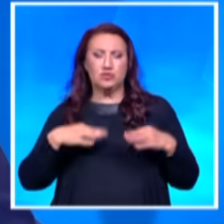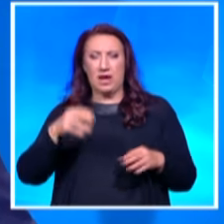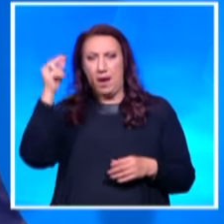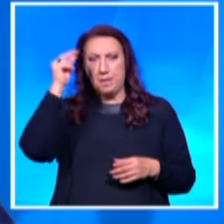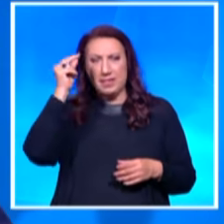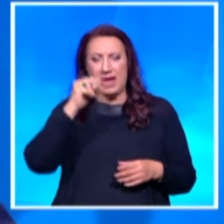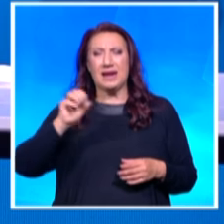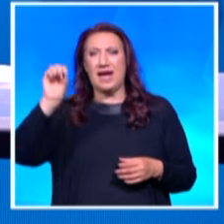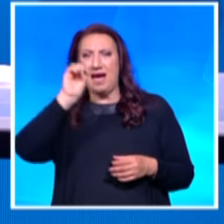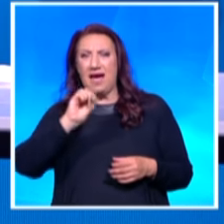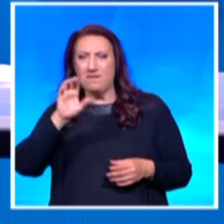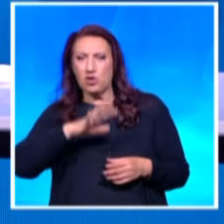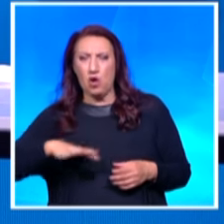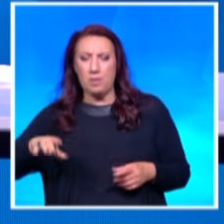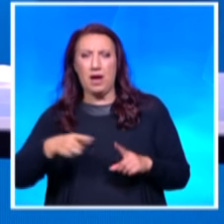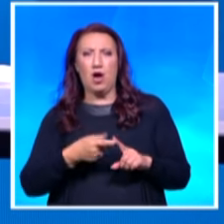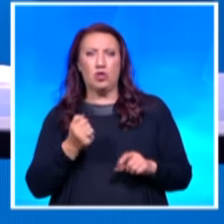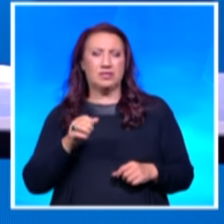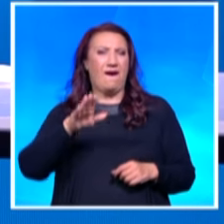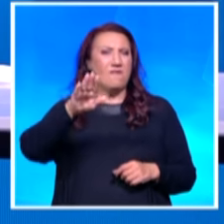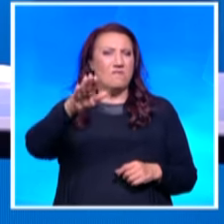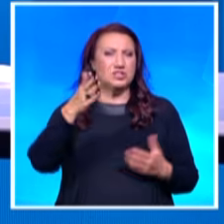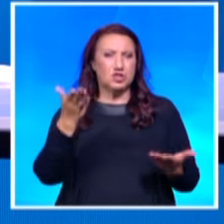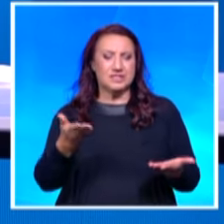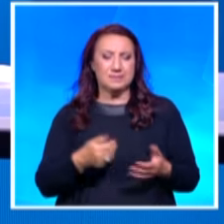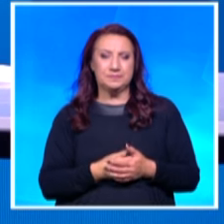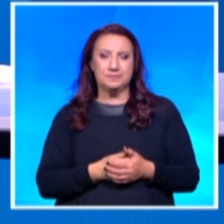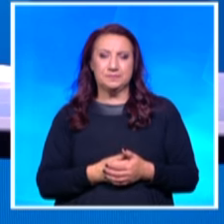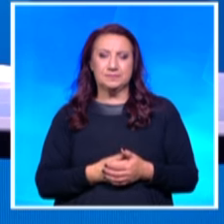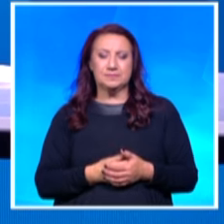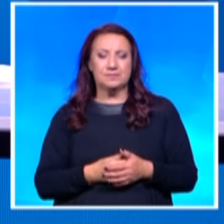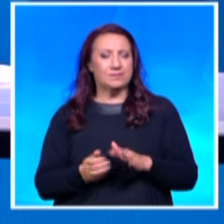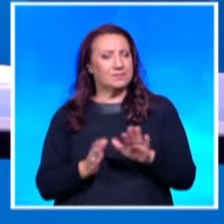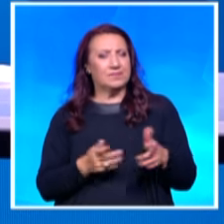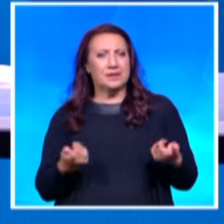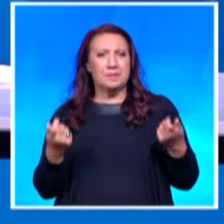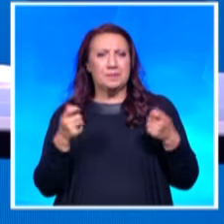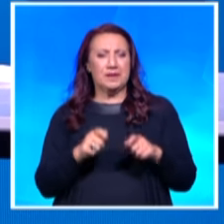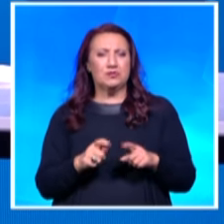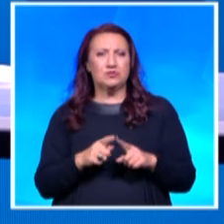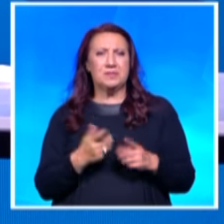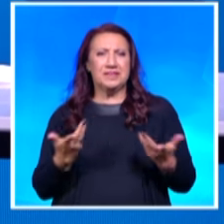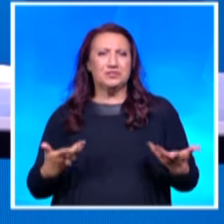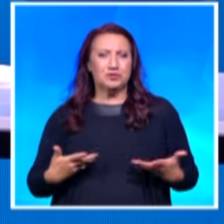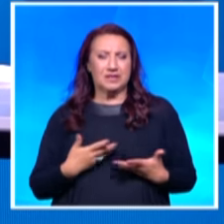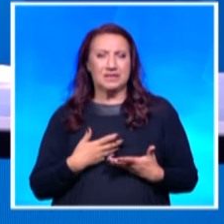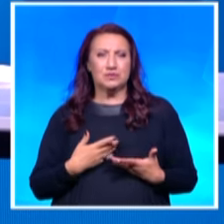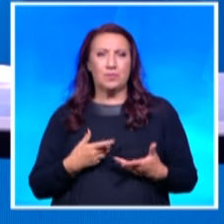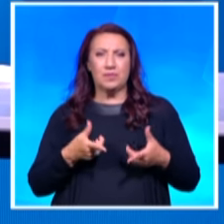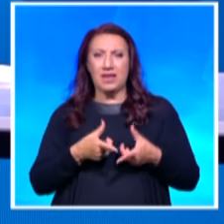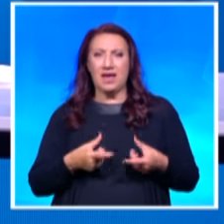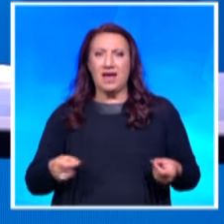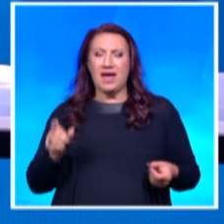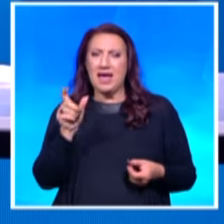от фашизма. Завършваме с нещо любопитно. Японец носи кучешки костюм, за да качва видеа